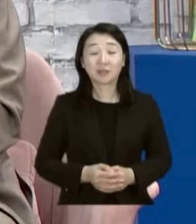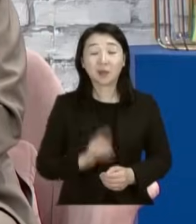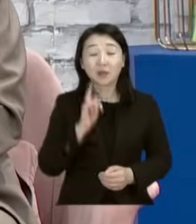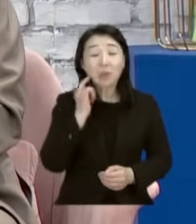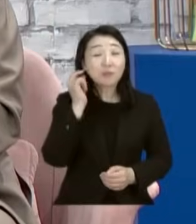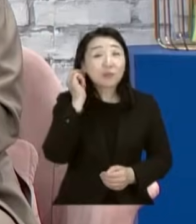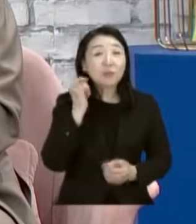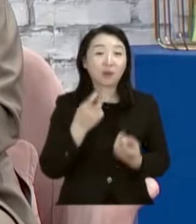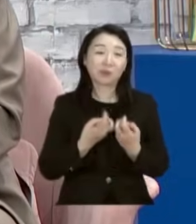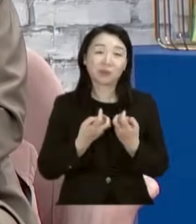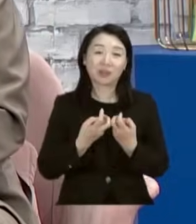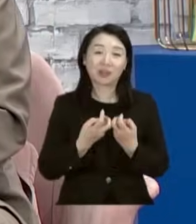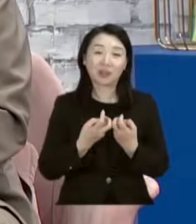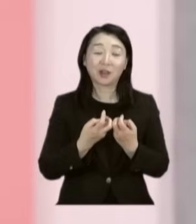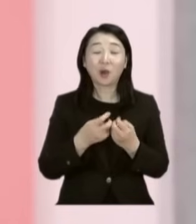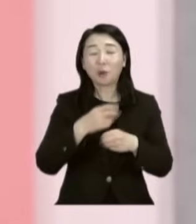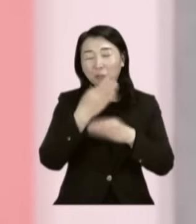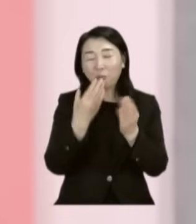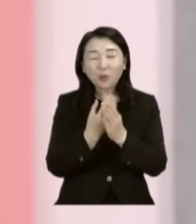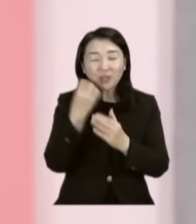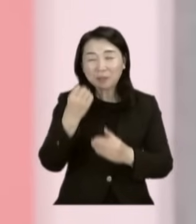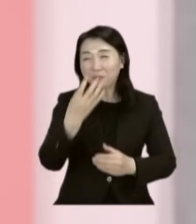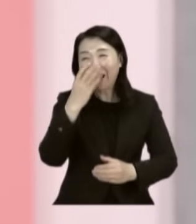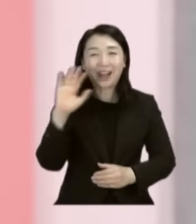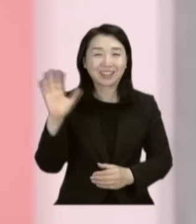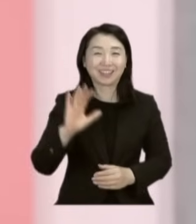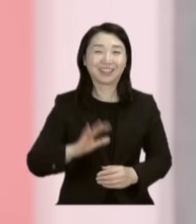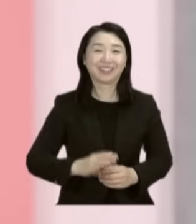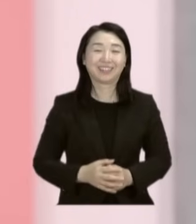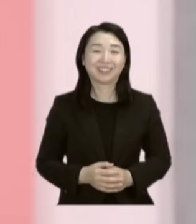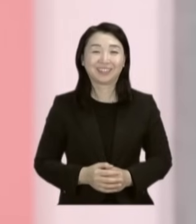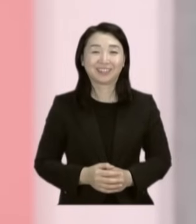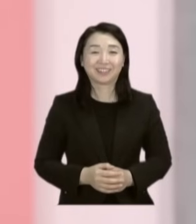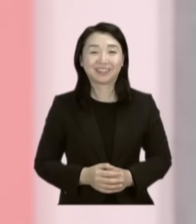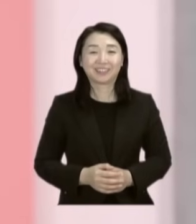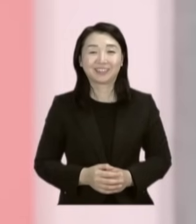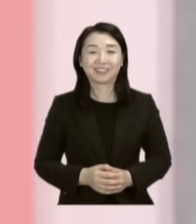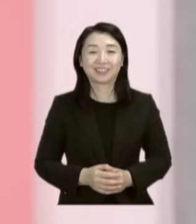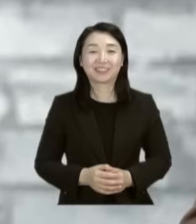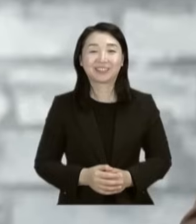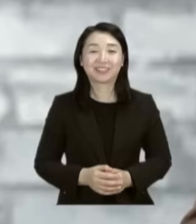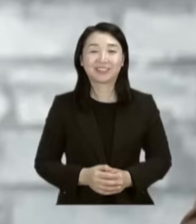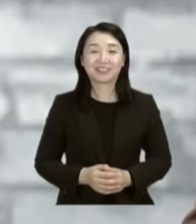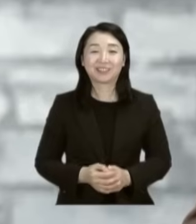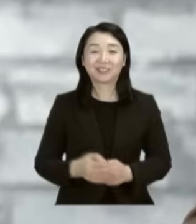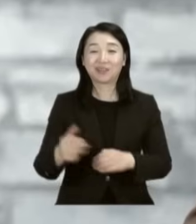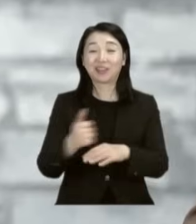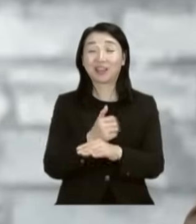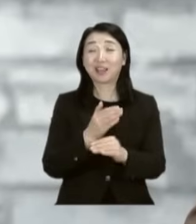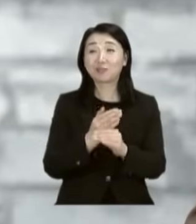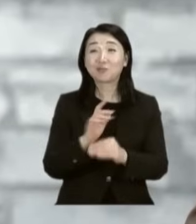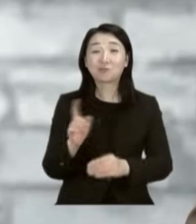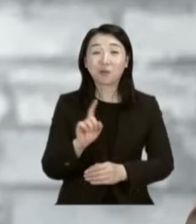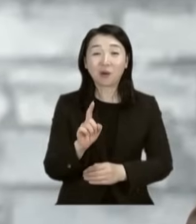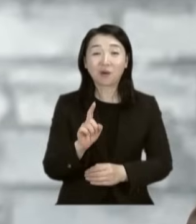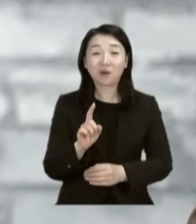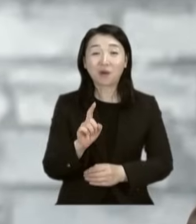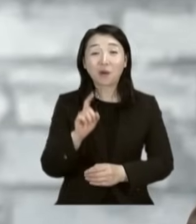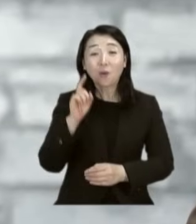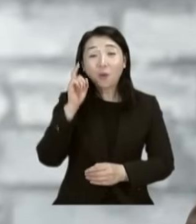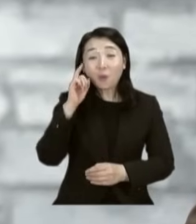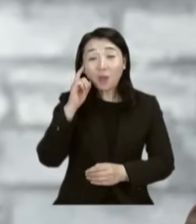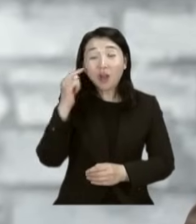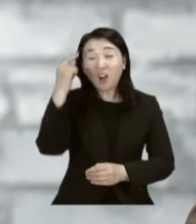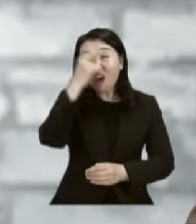이쁘기가 이기가 아니 그 모두가 이렇게 되는 건 아니고요 아니 근데 우리는 왜 다니면서 그런 무기는 뭐